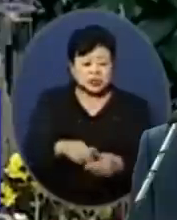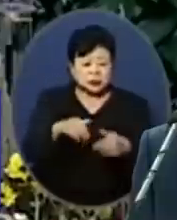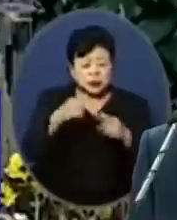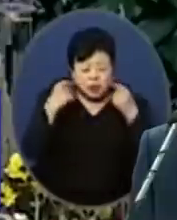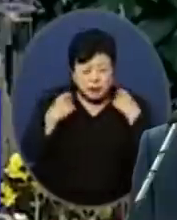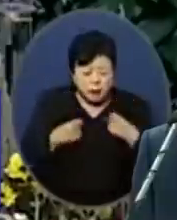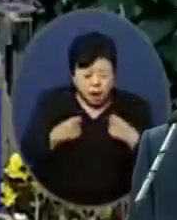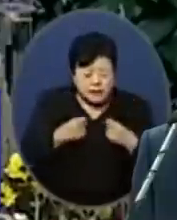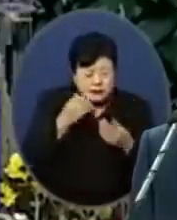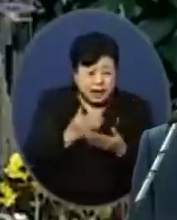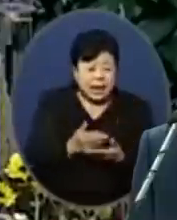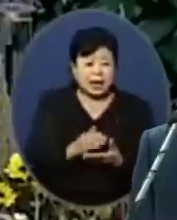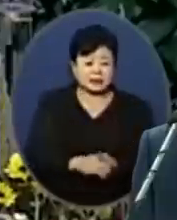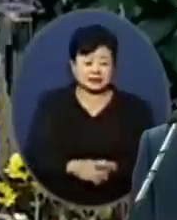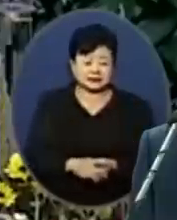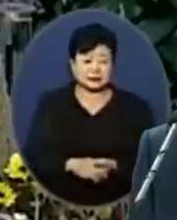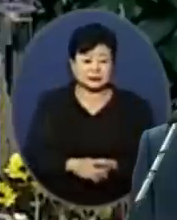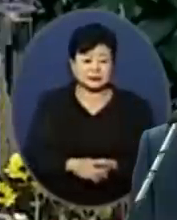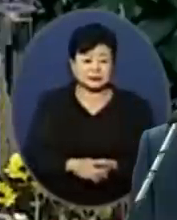말라.